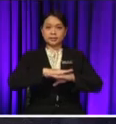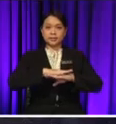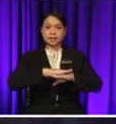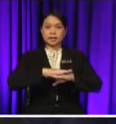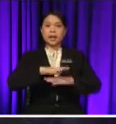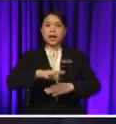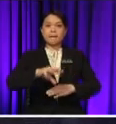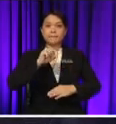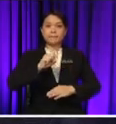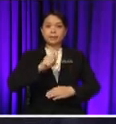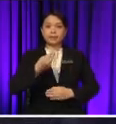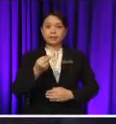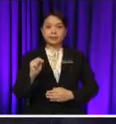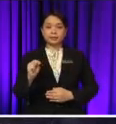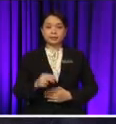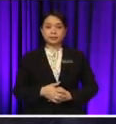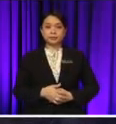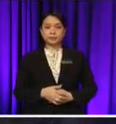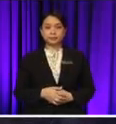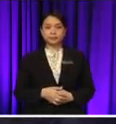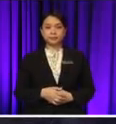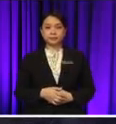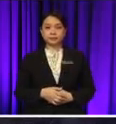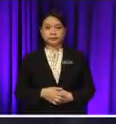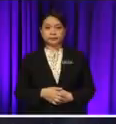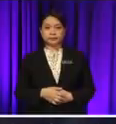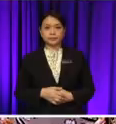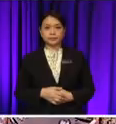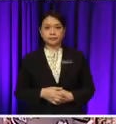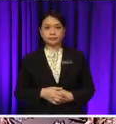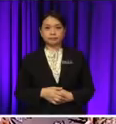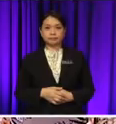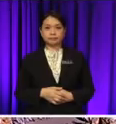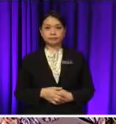Alhamdulillah terima kasih Oke